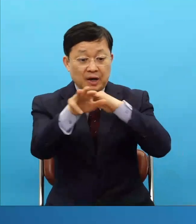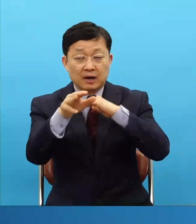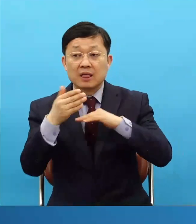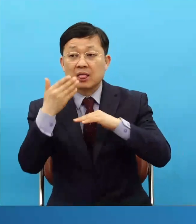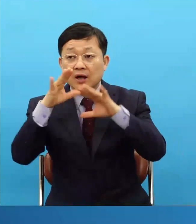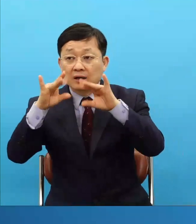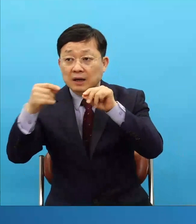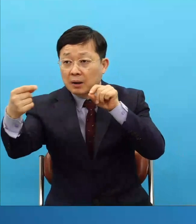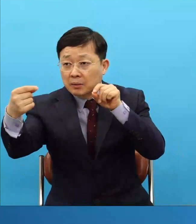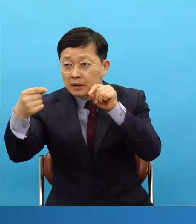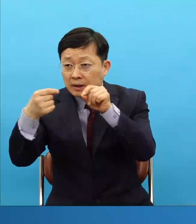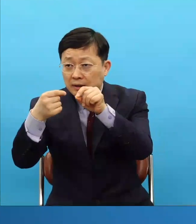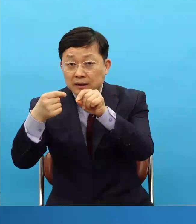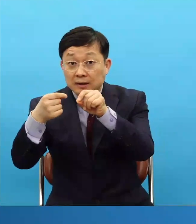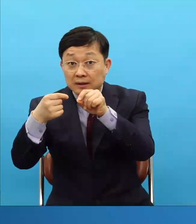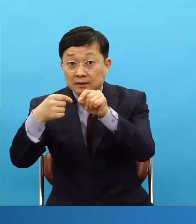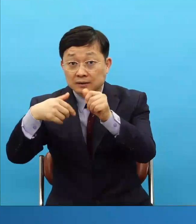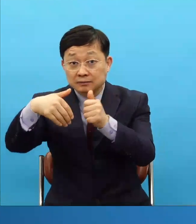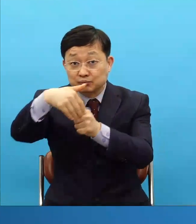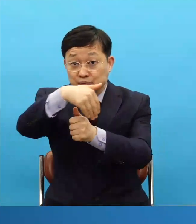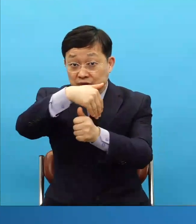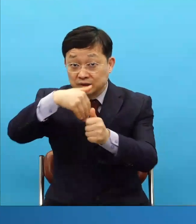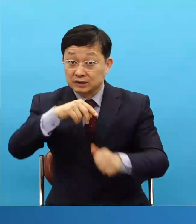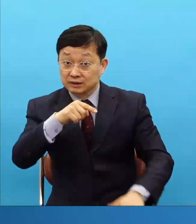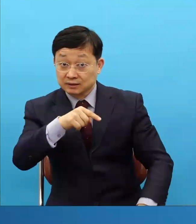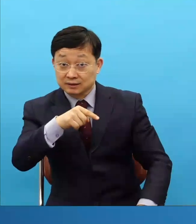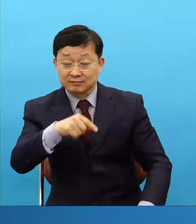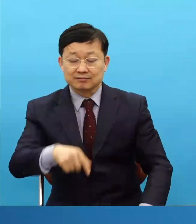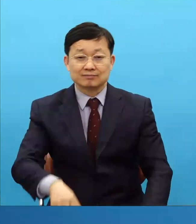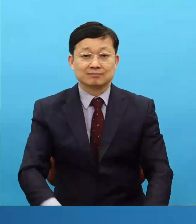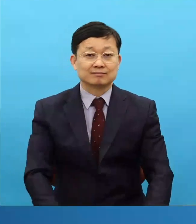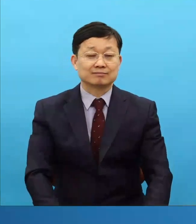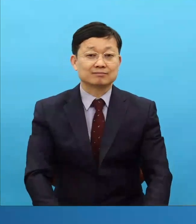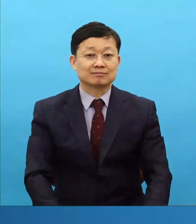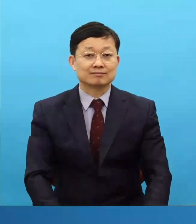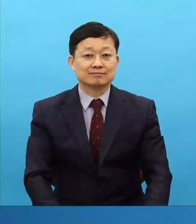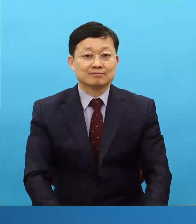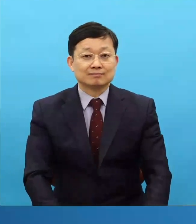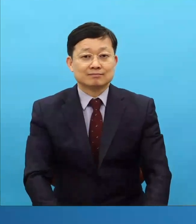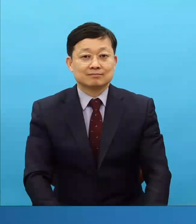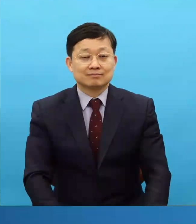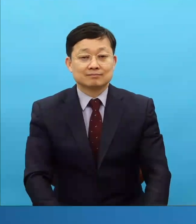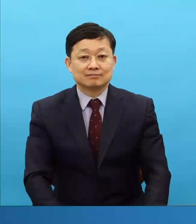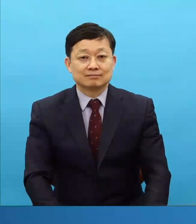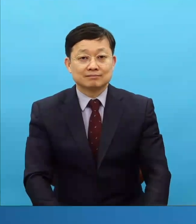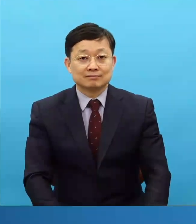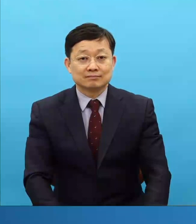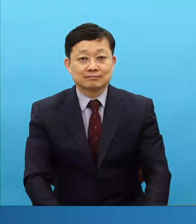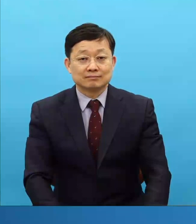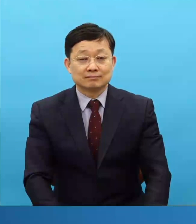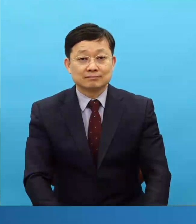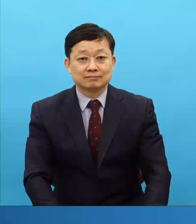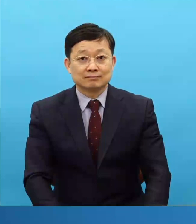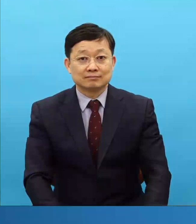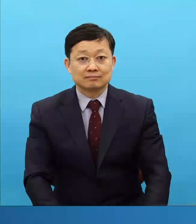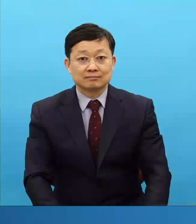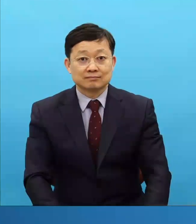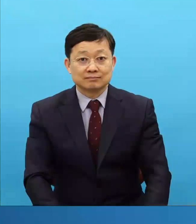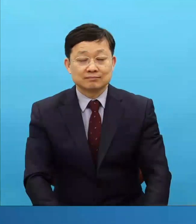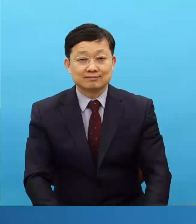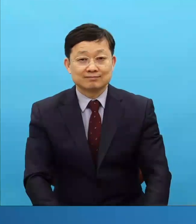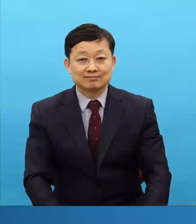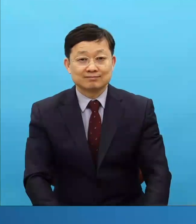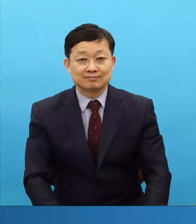된 상황입니다. In Numbers chapter 14, 1 through 10, they had come out of Egypt and were on their way to Canaan. 예, 다 못 들어간다 하는데